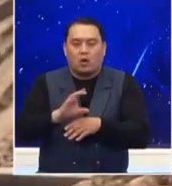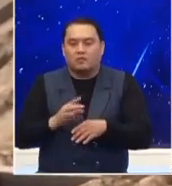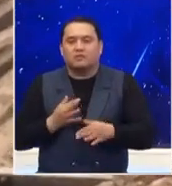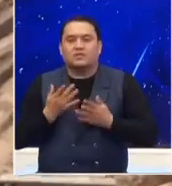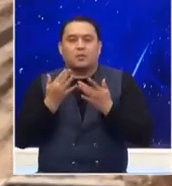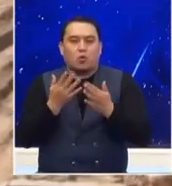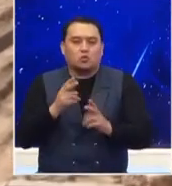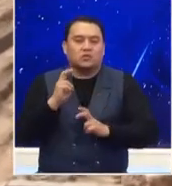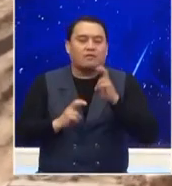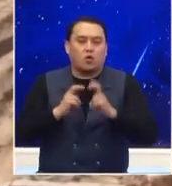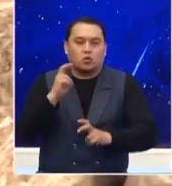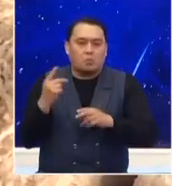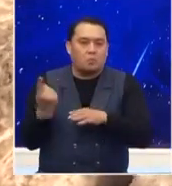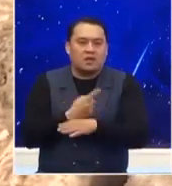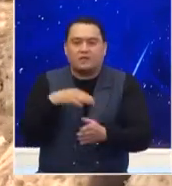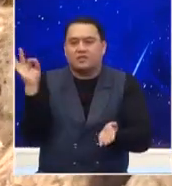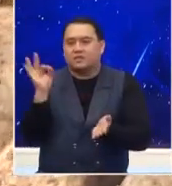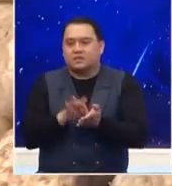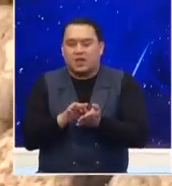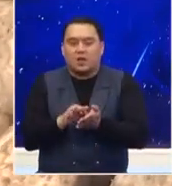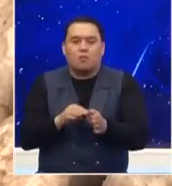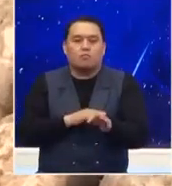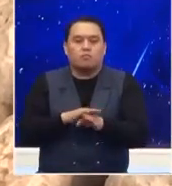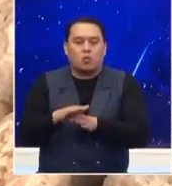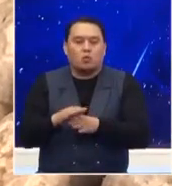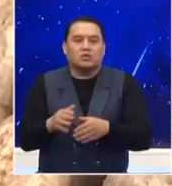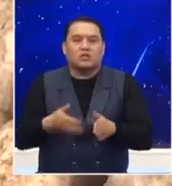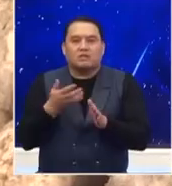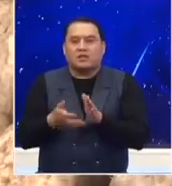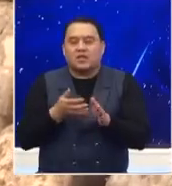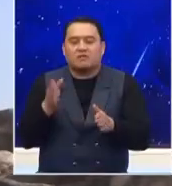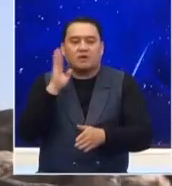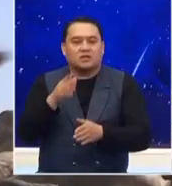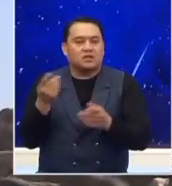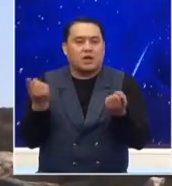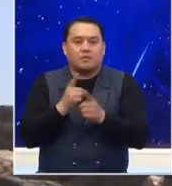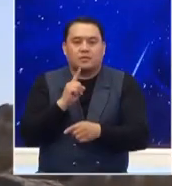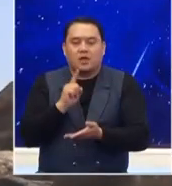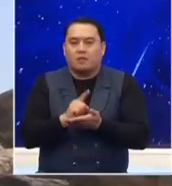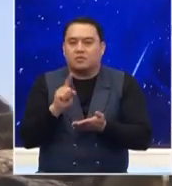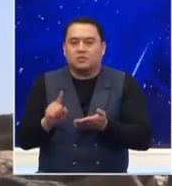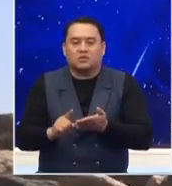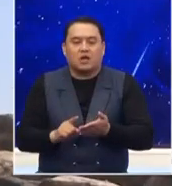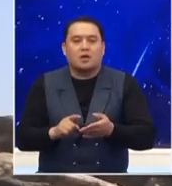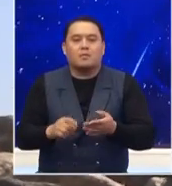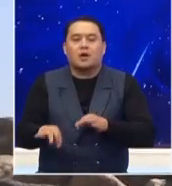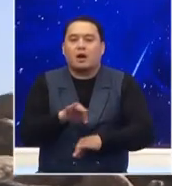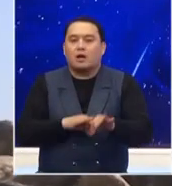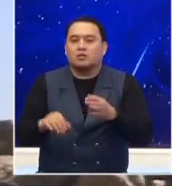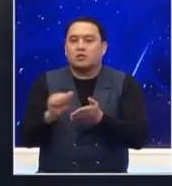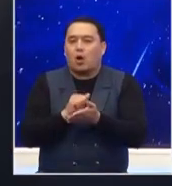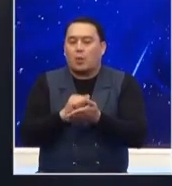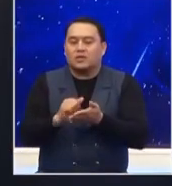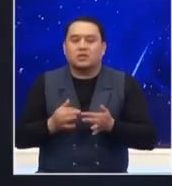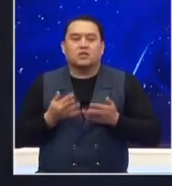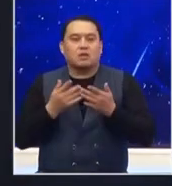Возделывание сладкого корнеплода – первостепенная задача. Перебоев или нехватки воды быть не должно, заявил Амандык Баталов. На проектно-сметную